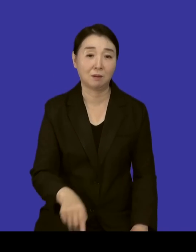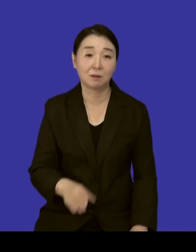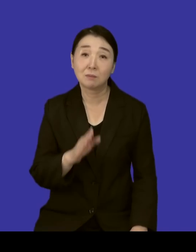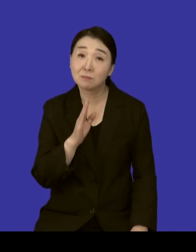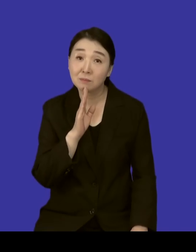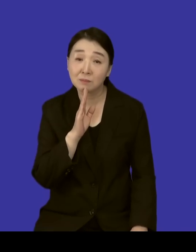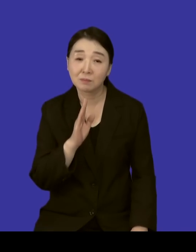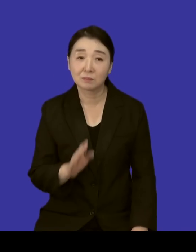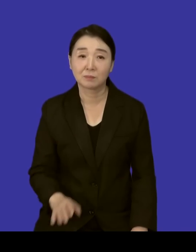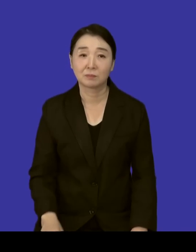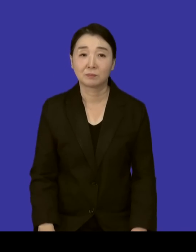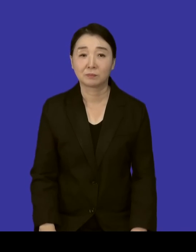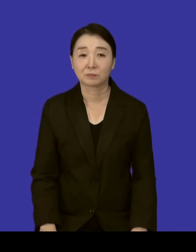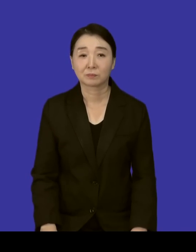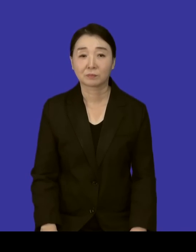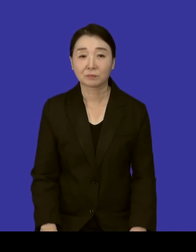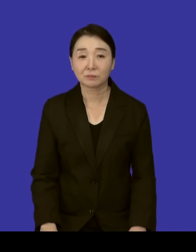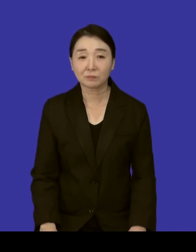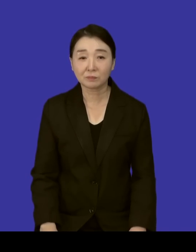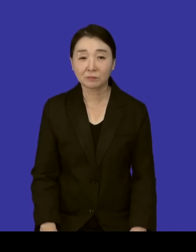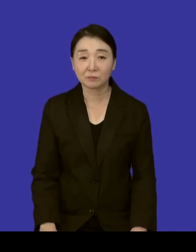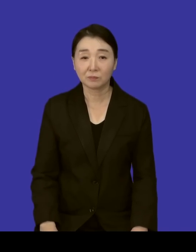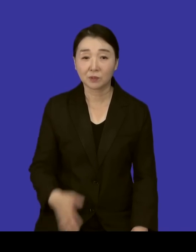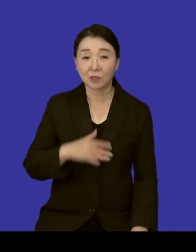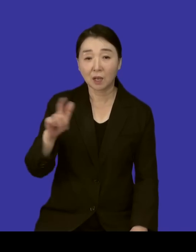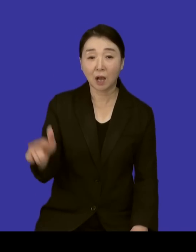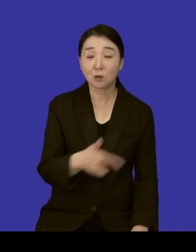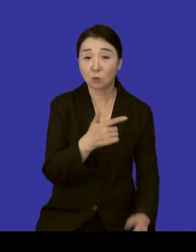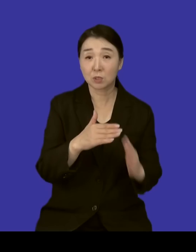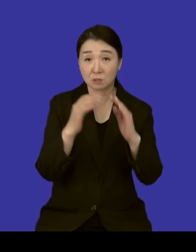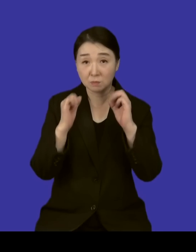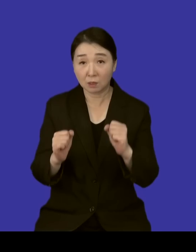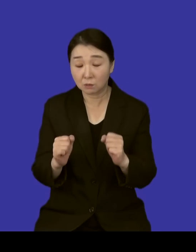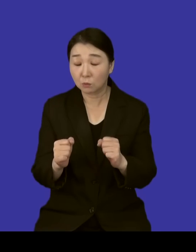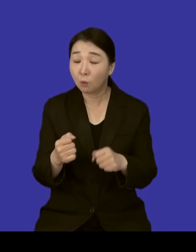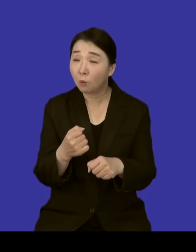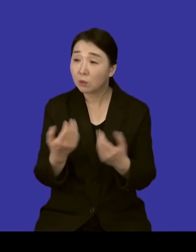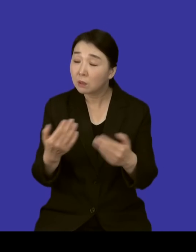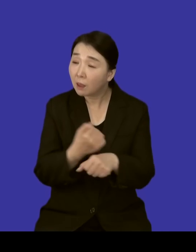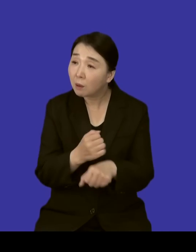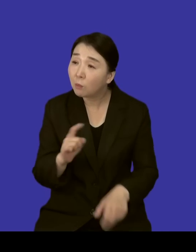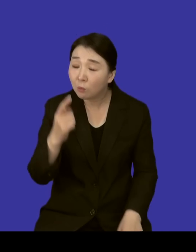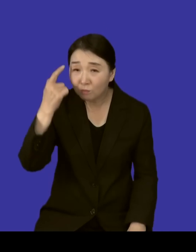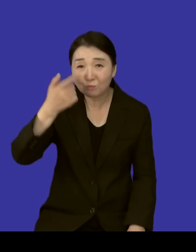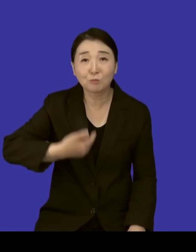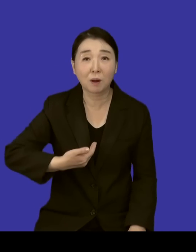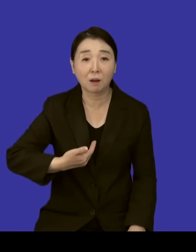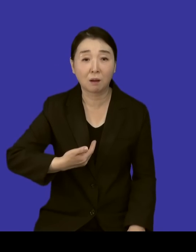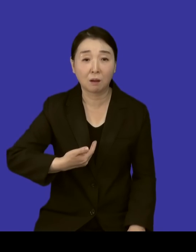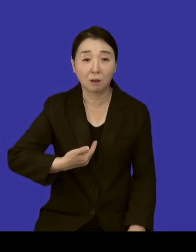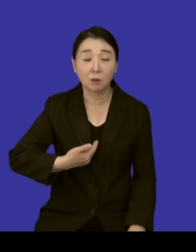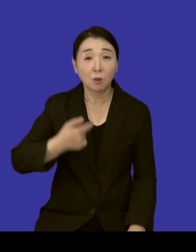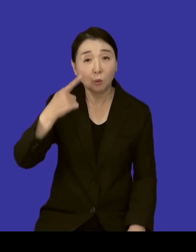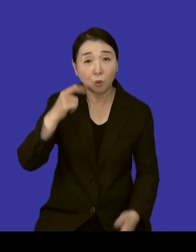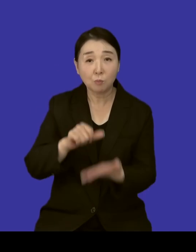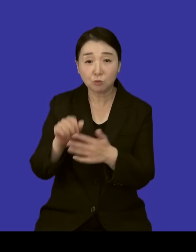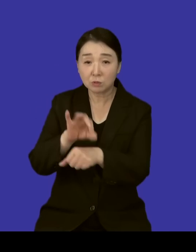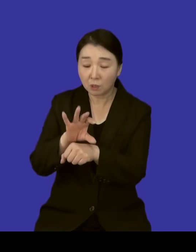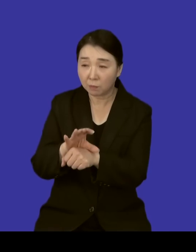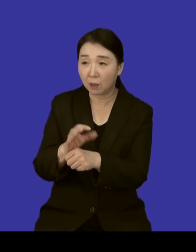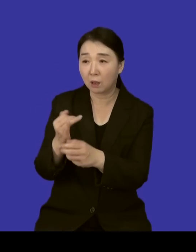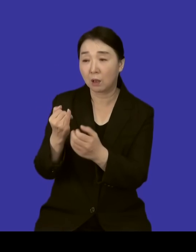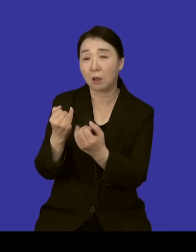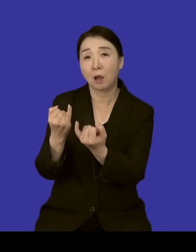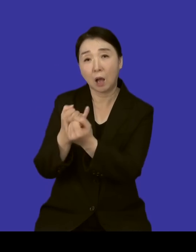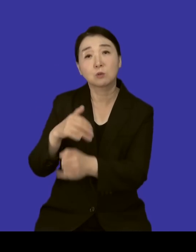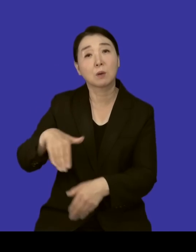맞잖아요, 그죠? 겉으로 그 이렇게 하루 종일 집에 있는데 하는 게 뭐냐? 근데 시장도 아줌마가 가는 거예요. 저는 못